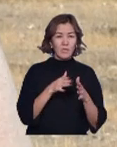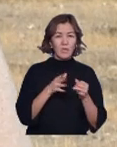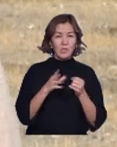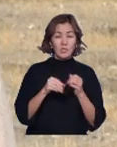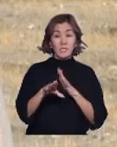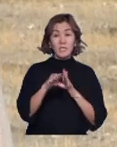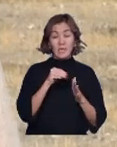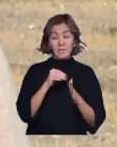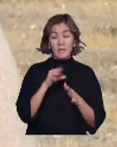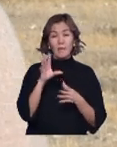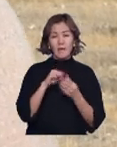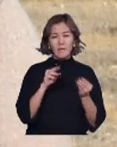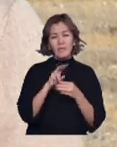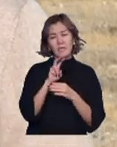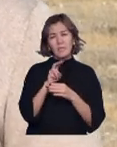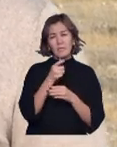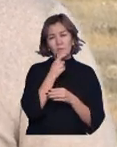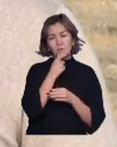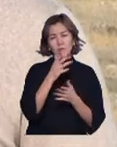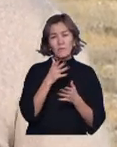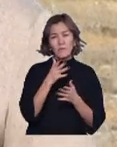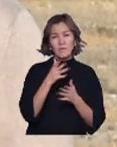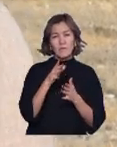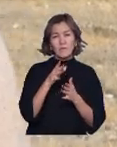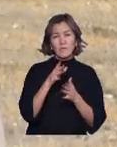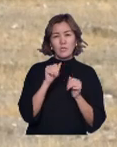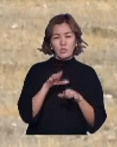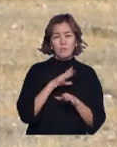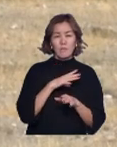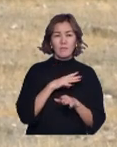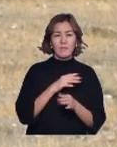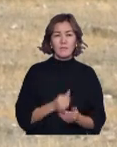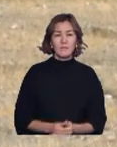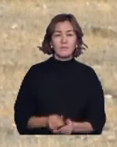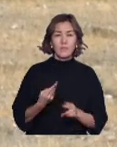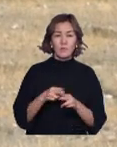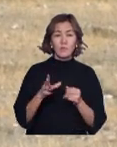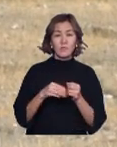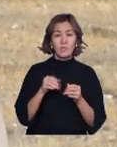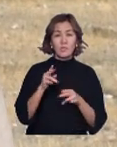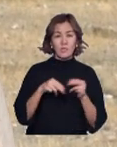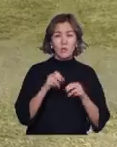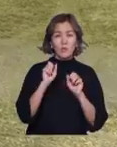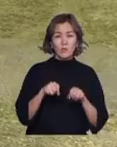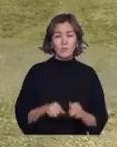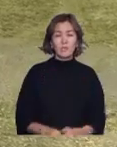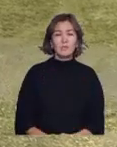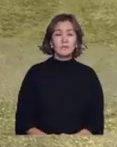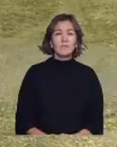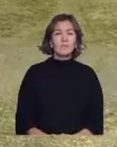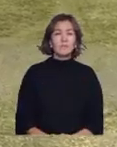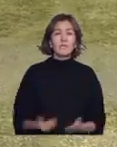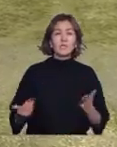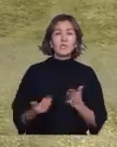кеп көріп кетіп жүріп, кейін жаңдай шешім қабылдадық, осы жерге салуға болады деген жай. Жаңа саланы